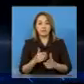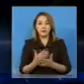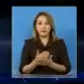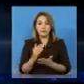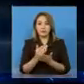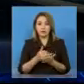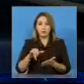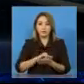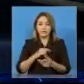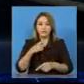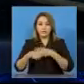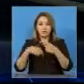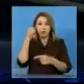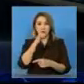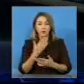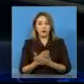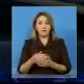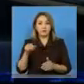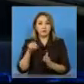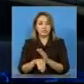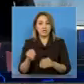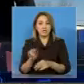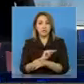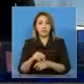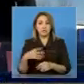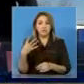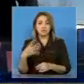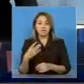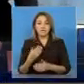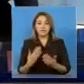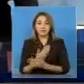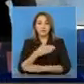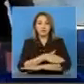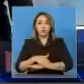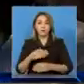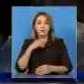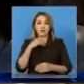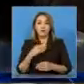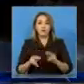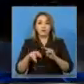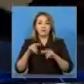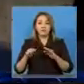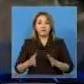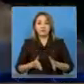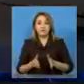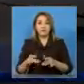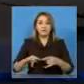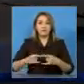проектно-сметная документация на следующий год. В нее включены ремонт 40 новых улиц, и большое внимание будет уделено строительству тропинок